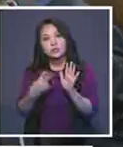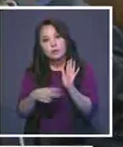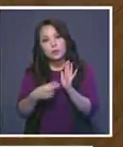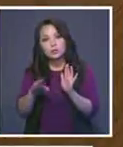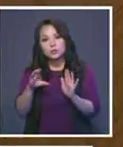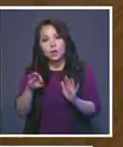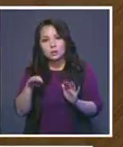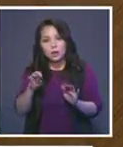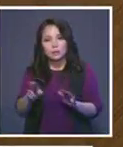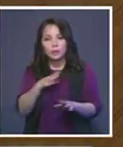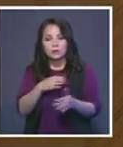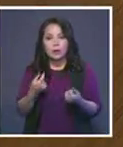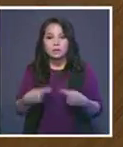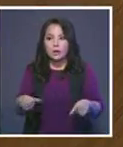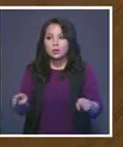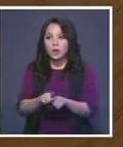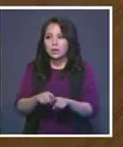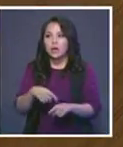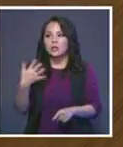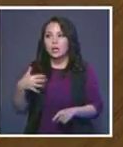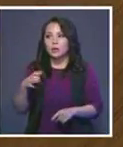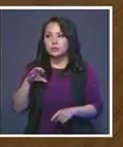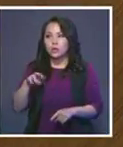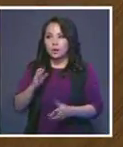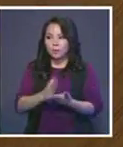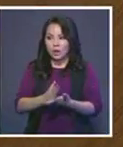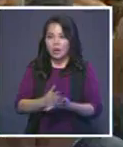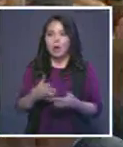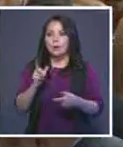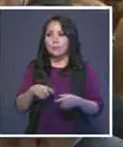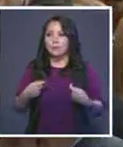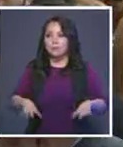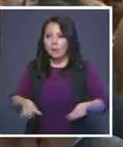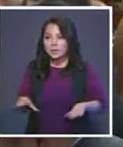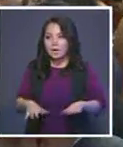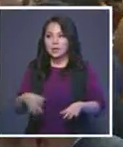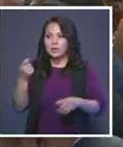сотықтан, қалған аудандарда 50 сотықтан. Халық базары, социальный базар жасаңыздар.